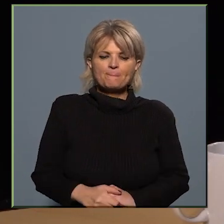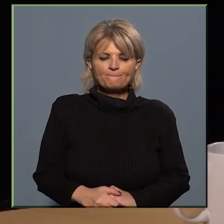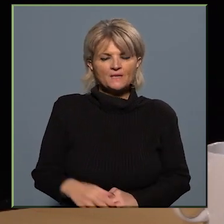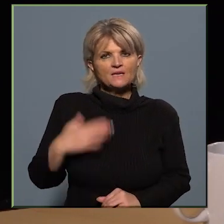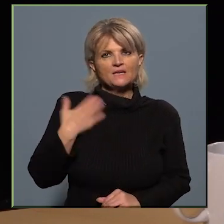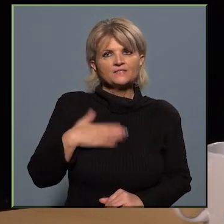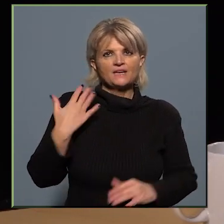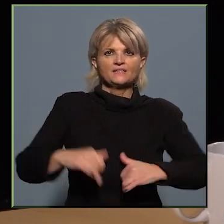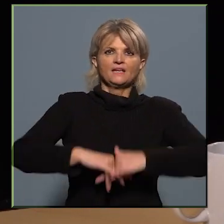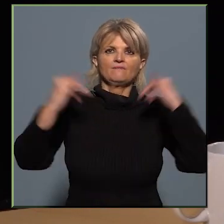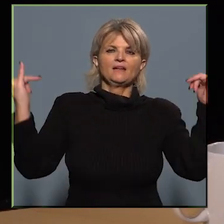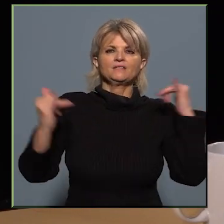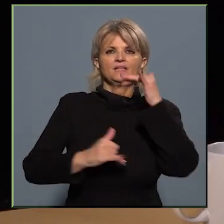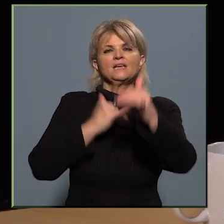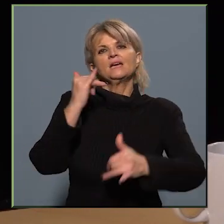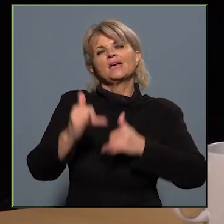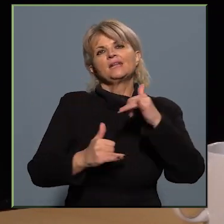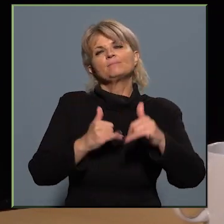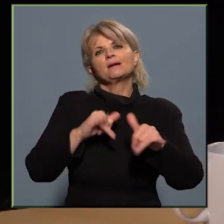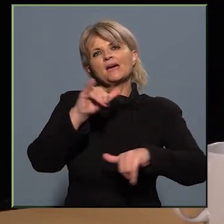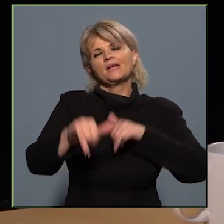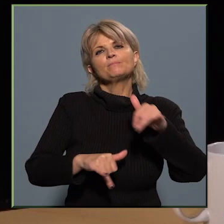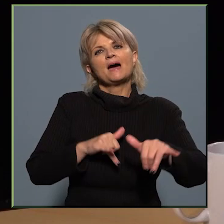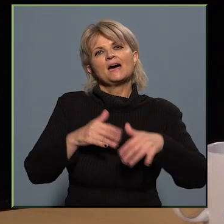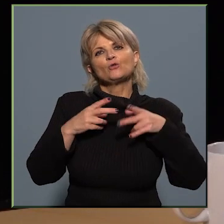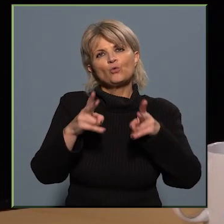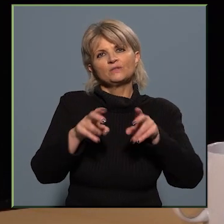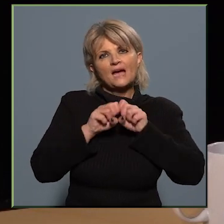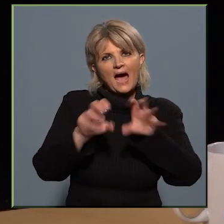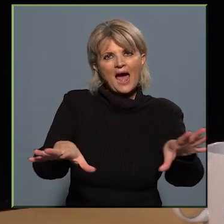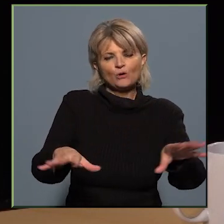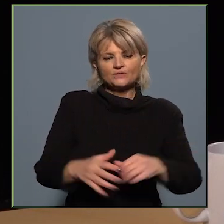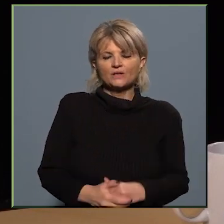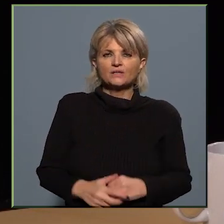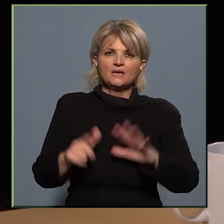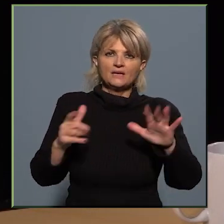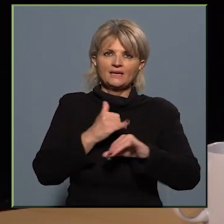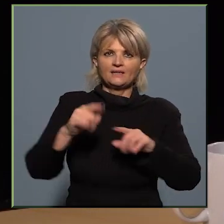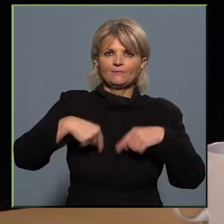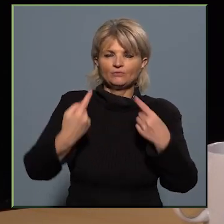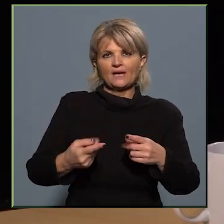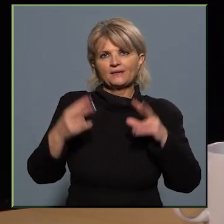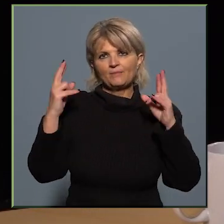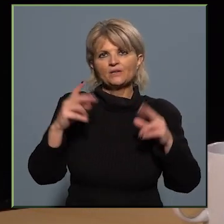Szeretnénk fejleszteni a kerékpárút hálózatot. Nagyon reménykedünk benne, hogy a főváros 6 év után, 7 év után eljut oda, hogy a